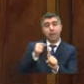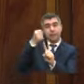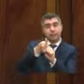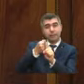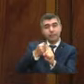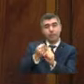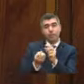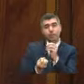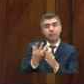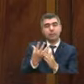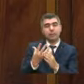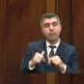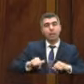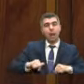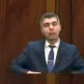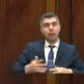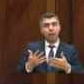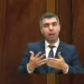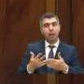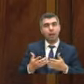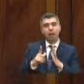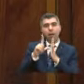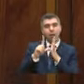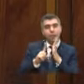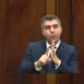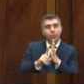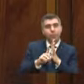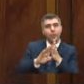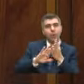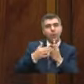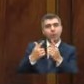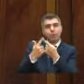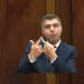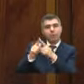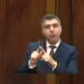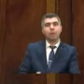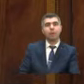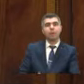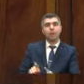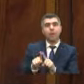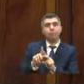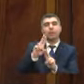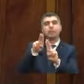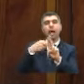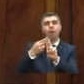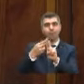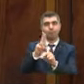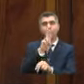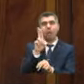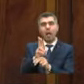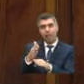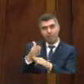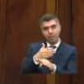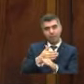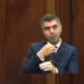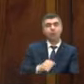العمومية، وهذا فيه عدد من الأورش شرنا فيها واحد المرة تزودت على سؤال خاص في هذا المجال في البرلمان، ولكن بغيت